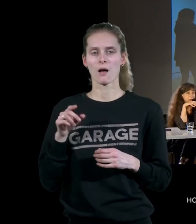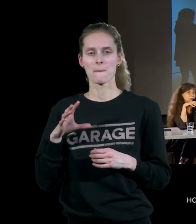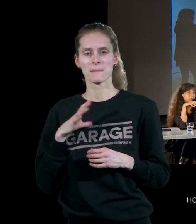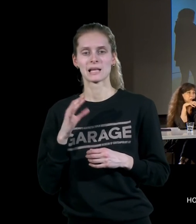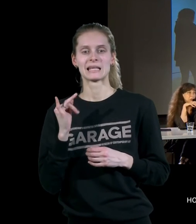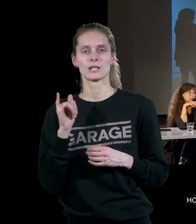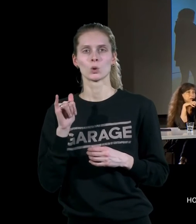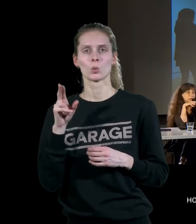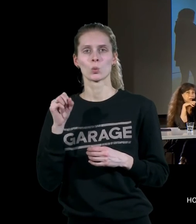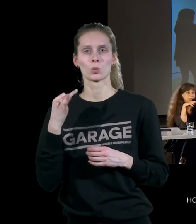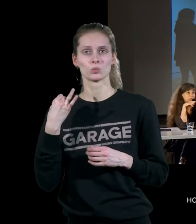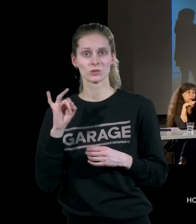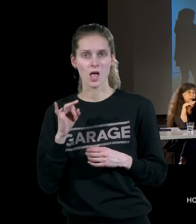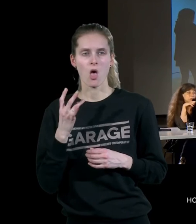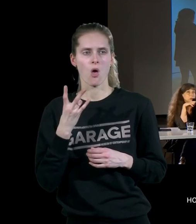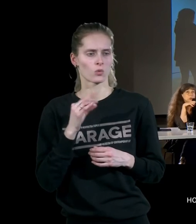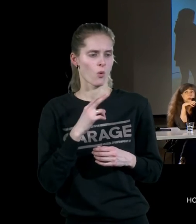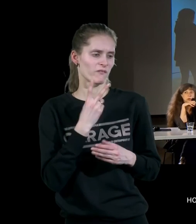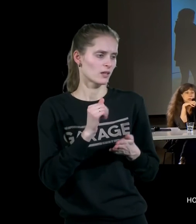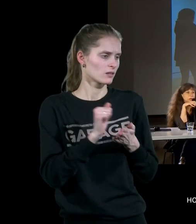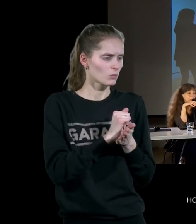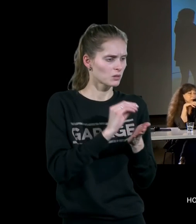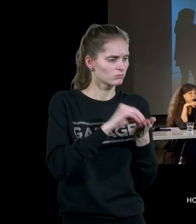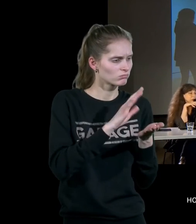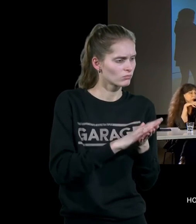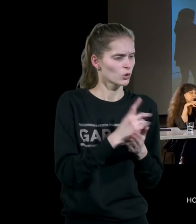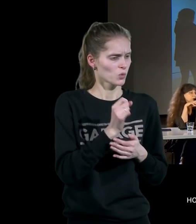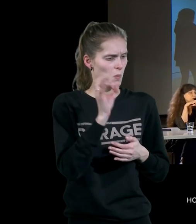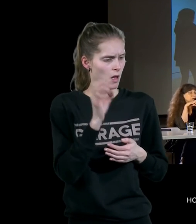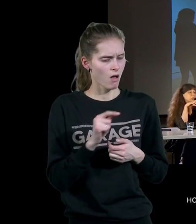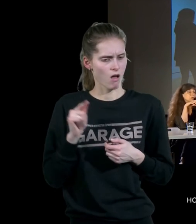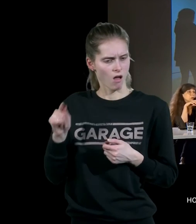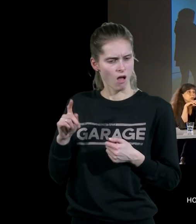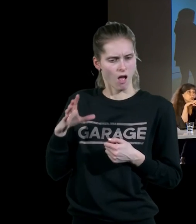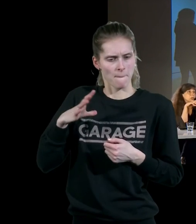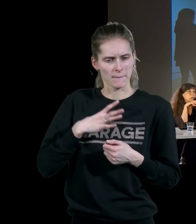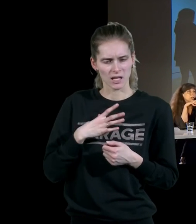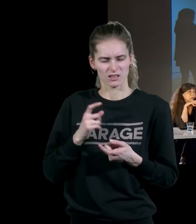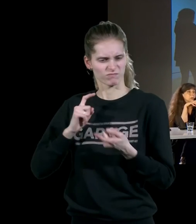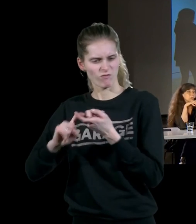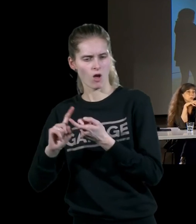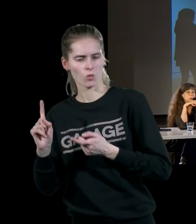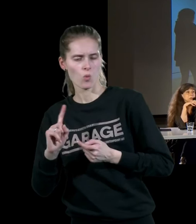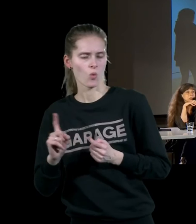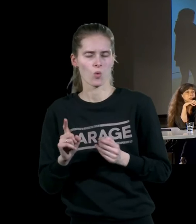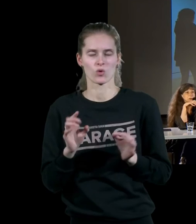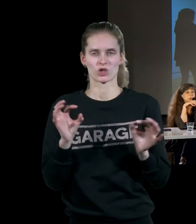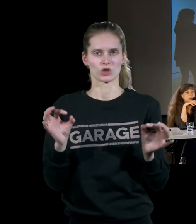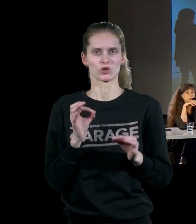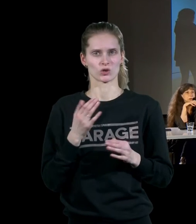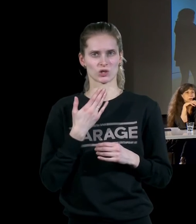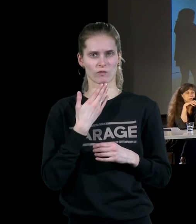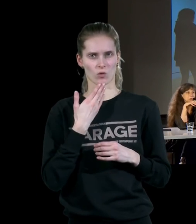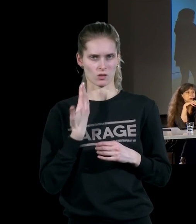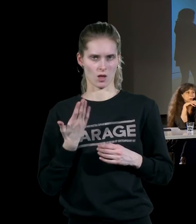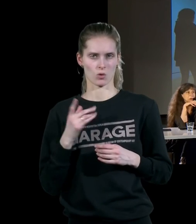Там семья была, он вырос в этой традиции, но там в молодости он, как и все американские интеллектуалы, там, например, там симпатизировал